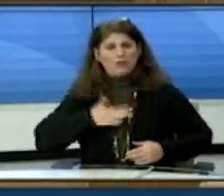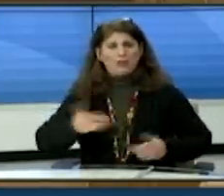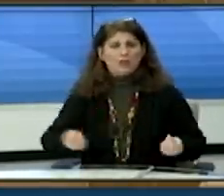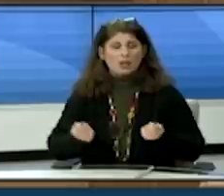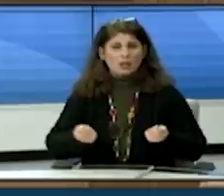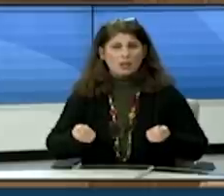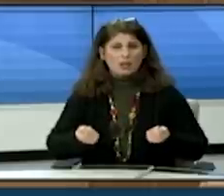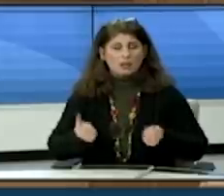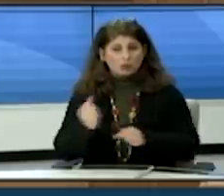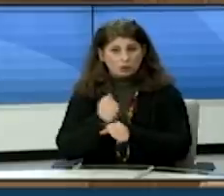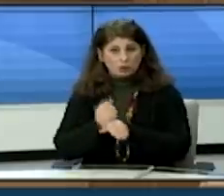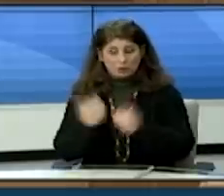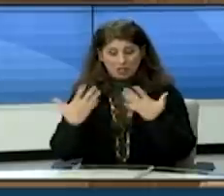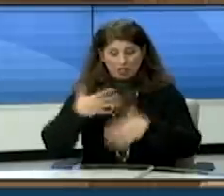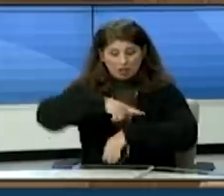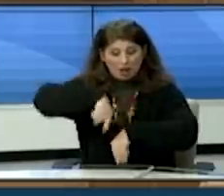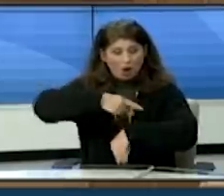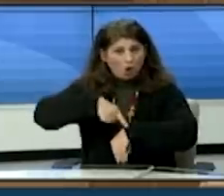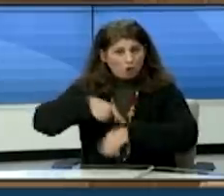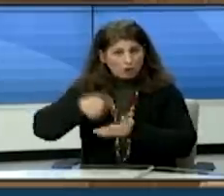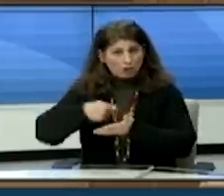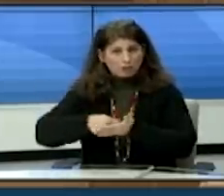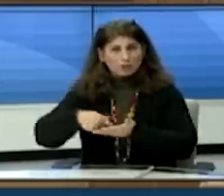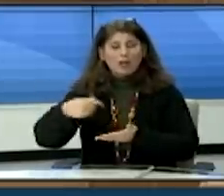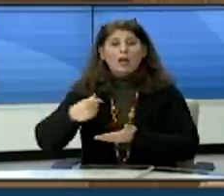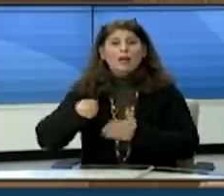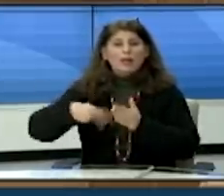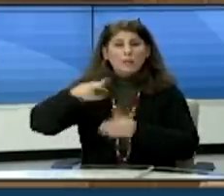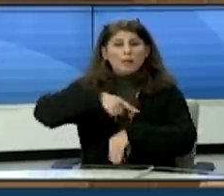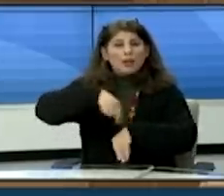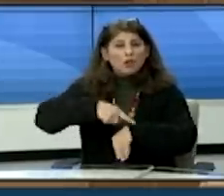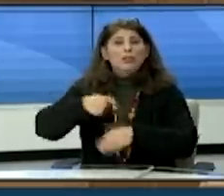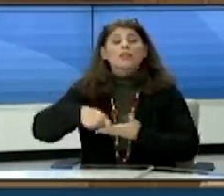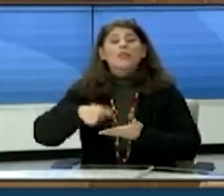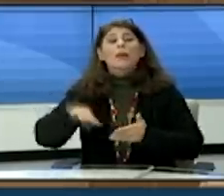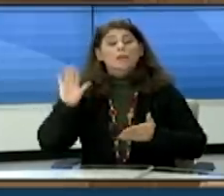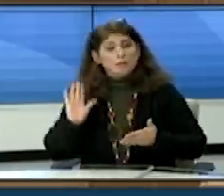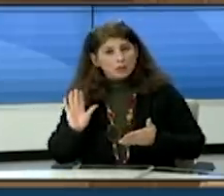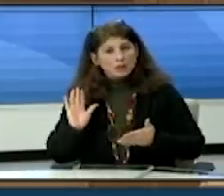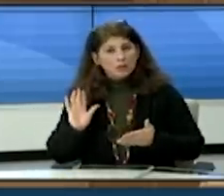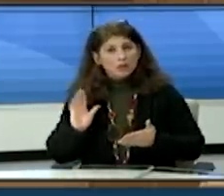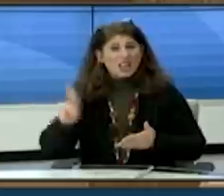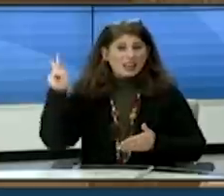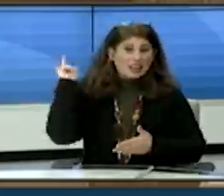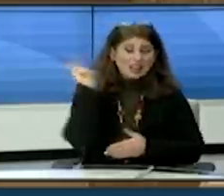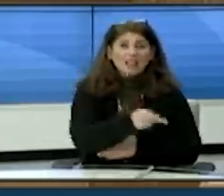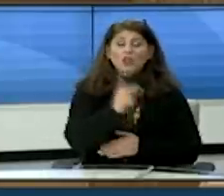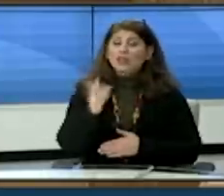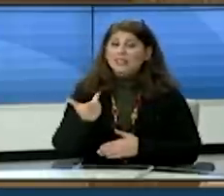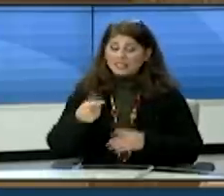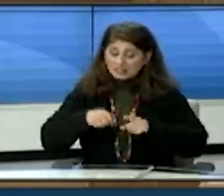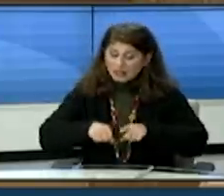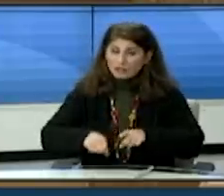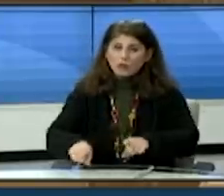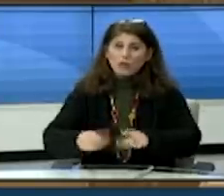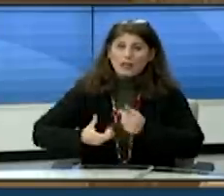των εργαζομένων με τα δεκάωρα τις απλήρωτες υπερορίες και δεν συμμαζεύεται. Μομφή γιατί την ίδια